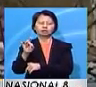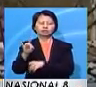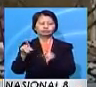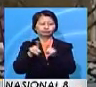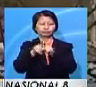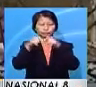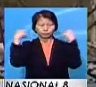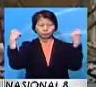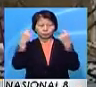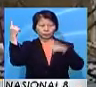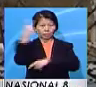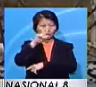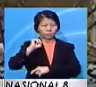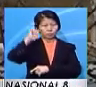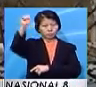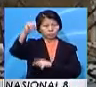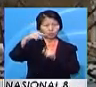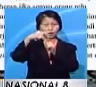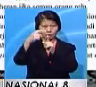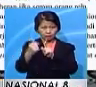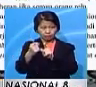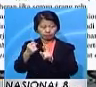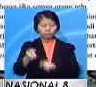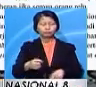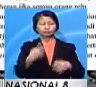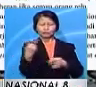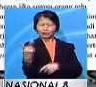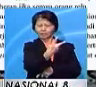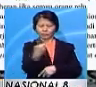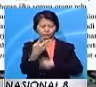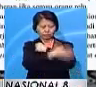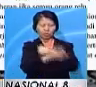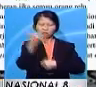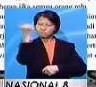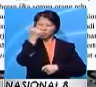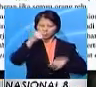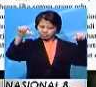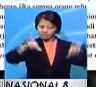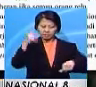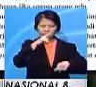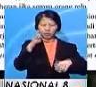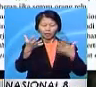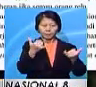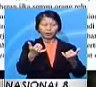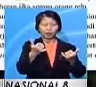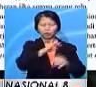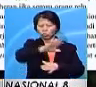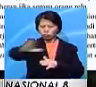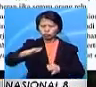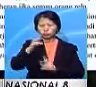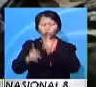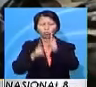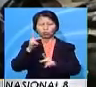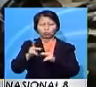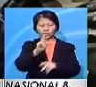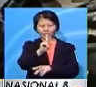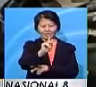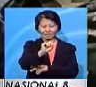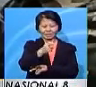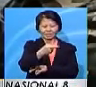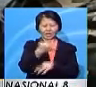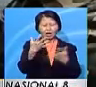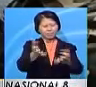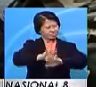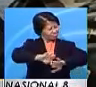sempena sambutan hari kemerdekaan negara tersebut. Kedua-dua negara enggan beralah dengan kehendak majoriti penduduk Kashmir yang